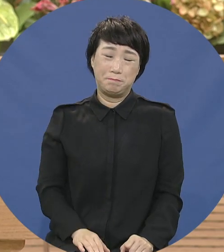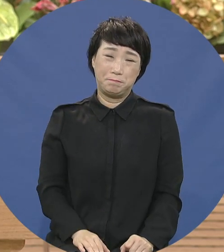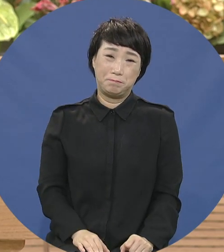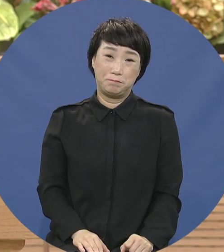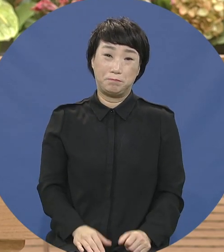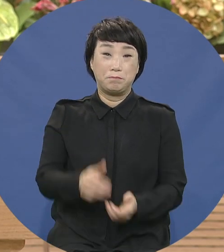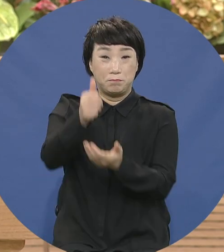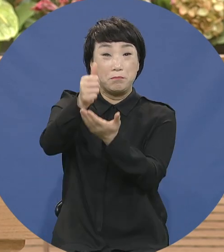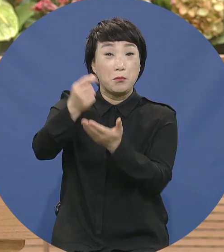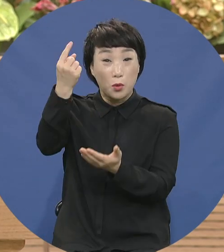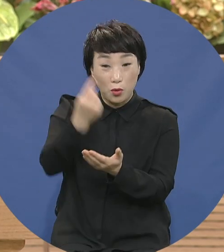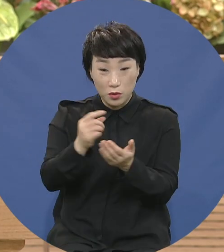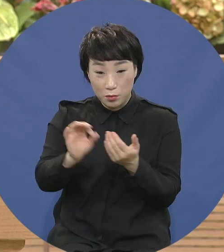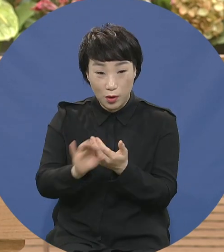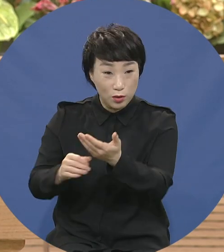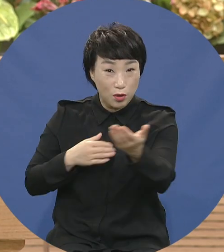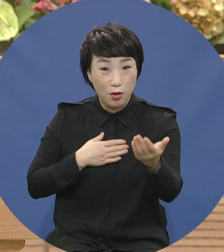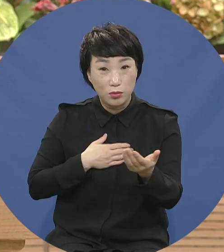주님 오시면